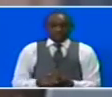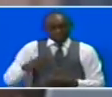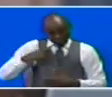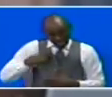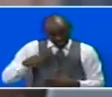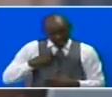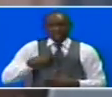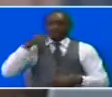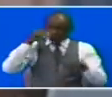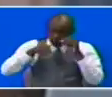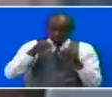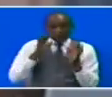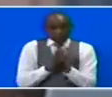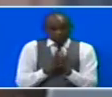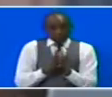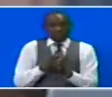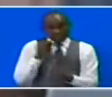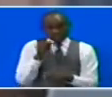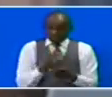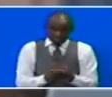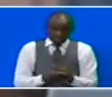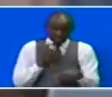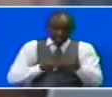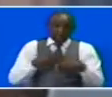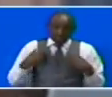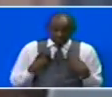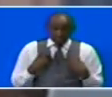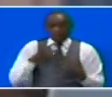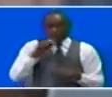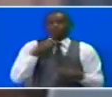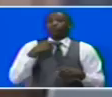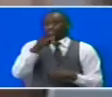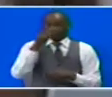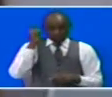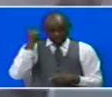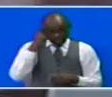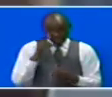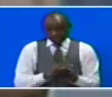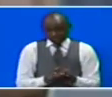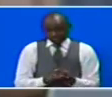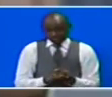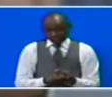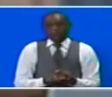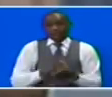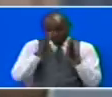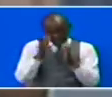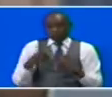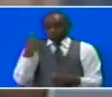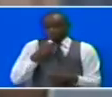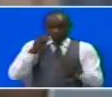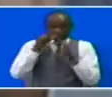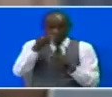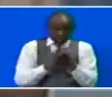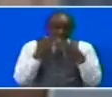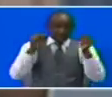Nimeweza kupiga kura kutoka uhuru ulipopatikana. Nataka kuwakumbusha kitu kimoja. Yule nayempigia kura kama